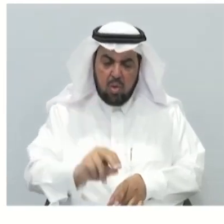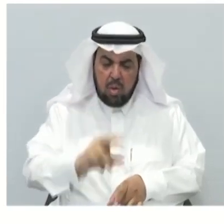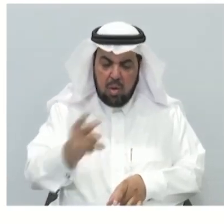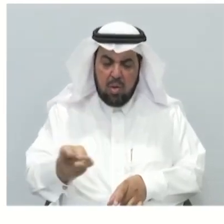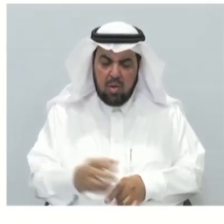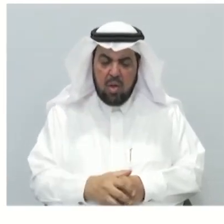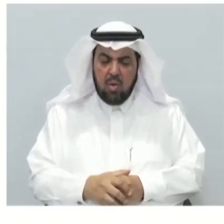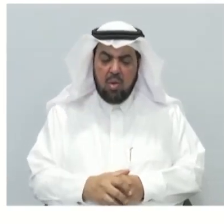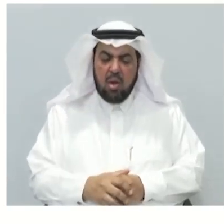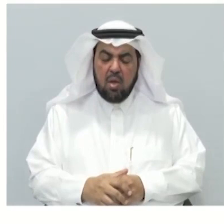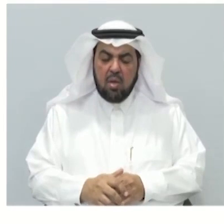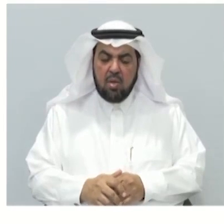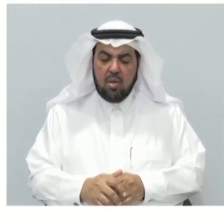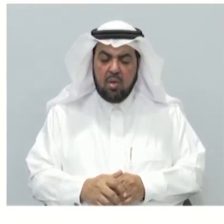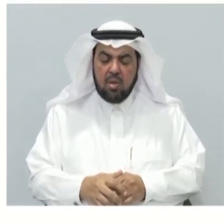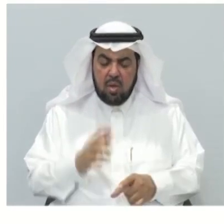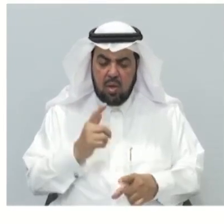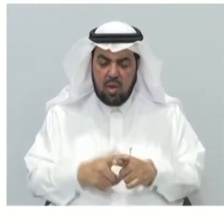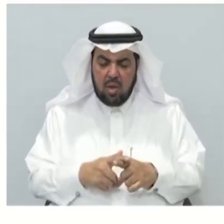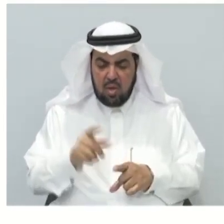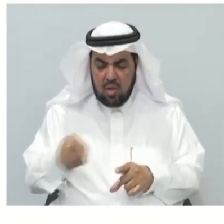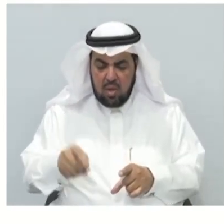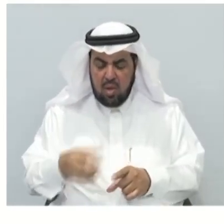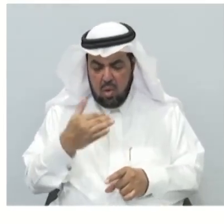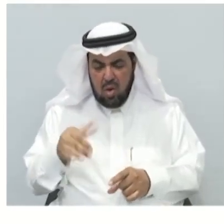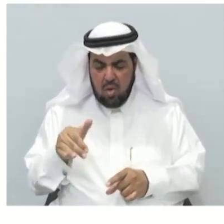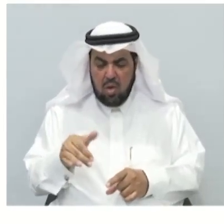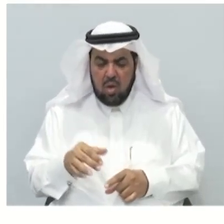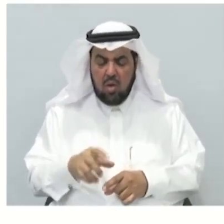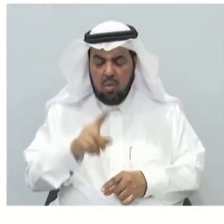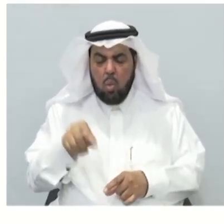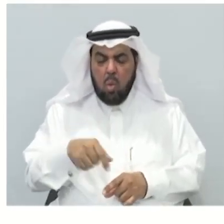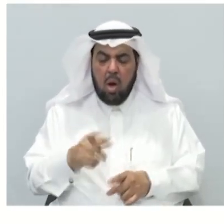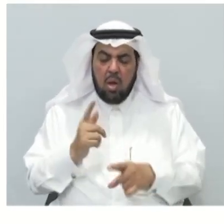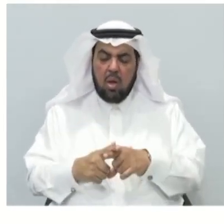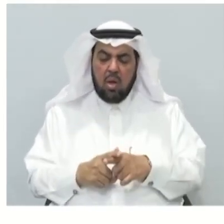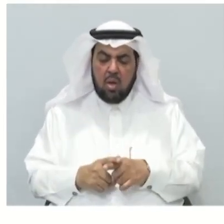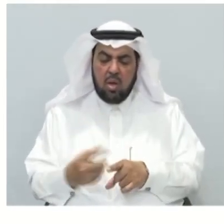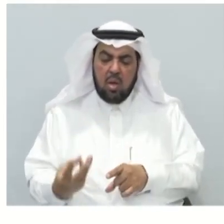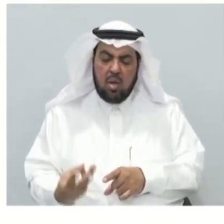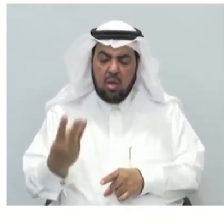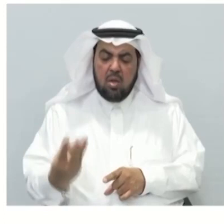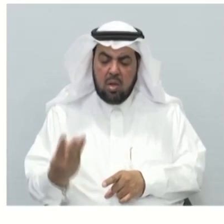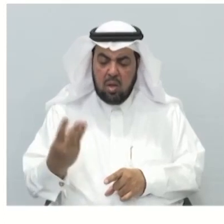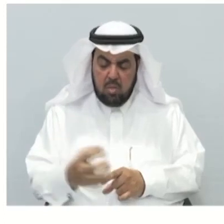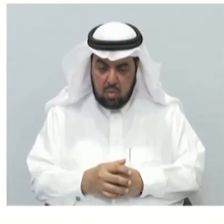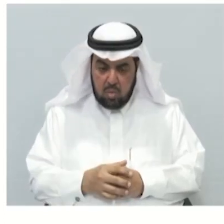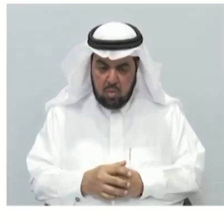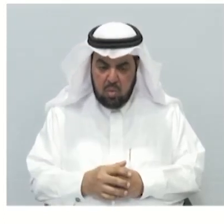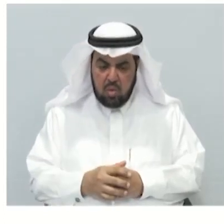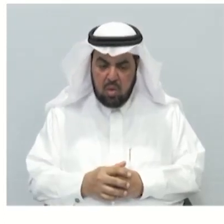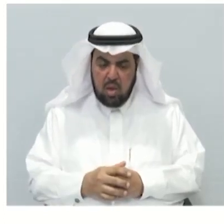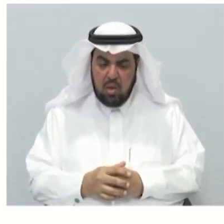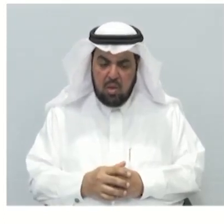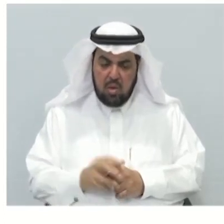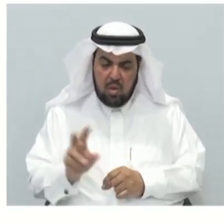الزاويه وايضا اكس زد تنصف واي اكس دبليو واي اكس دبليو معناها